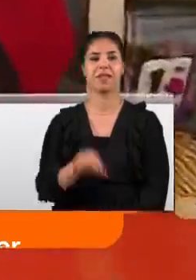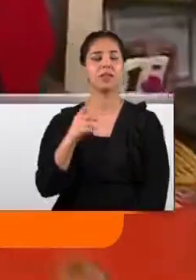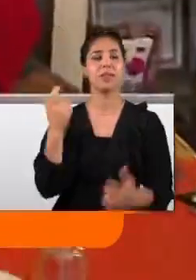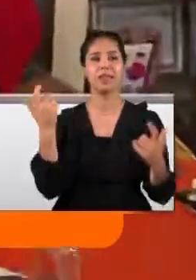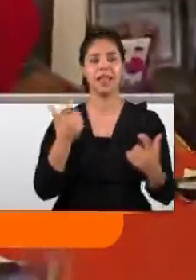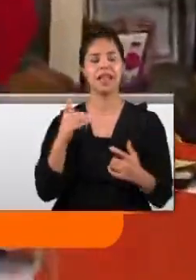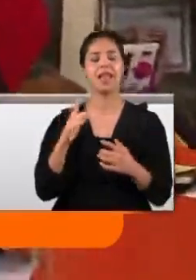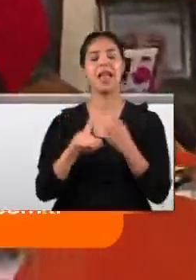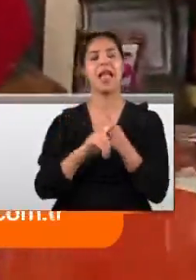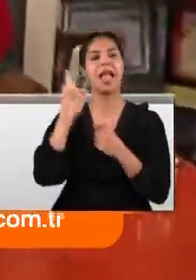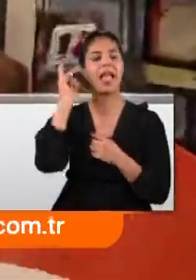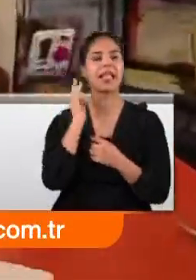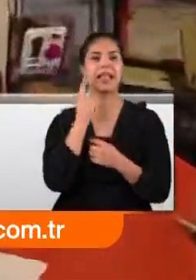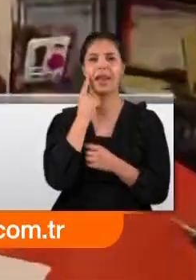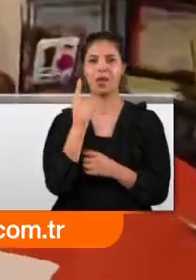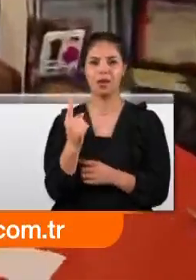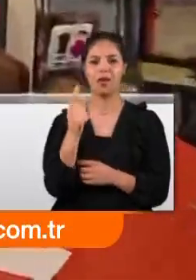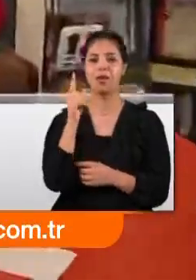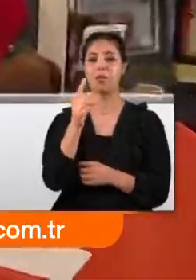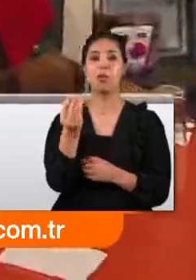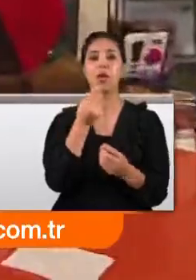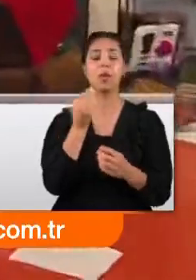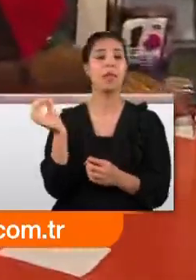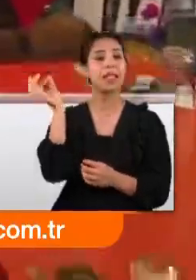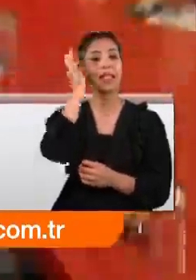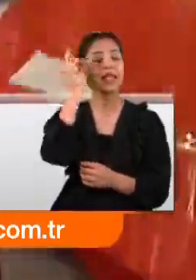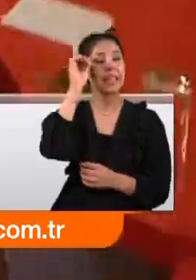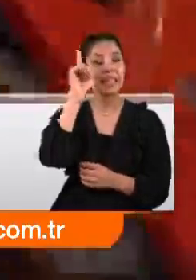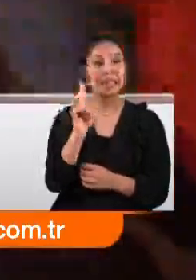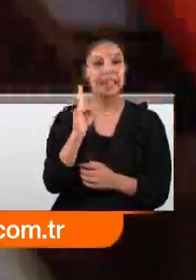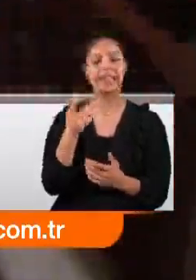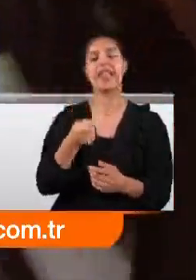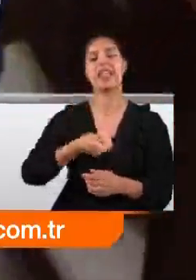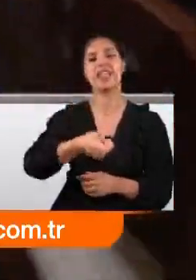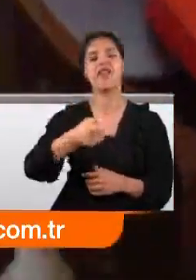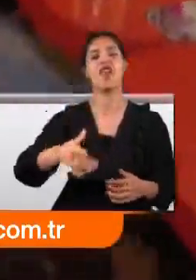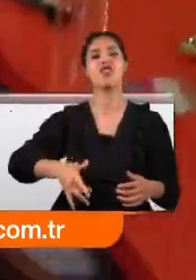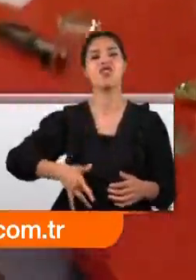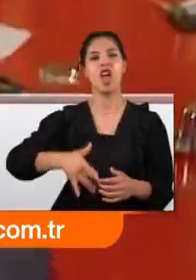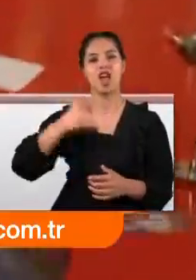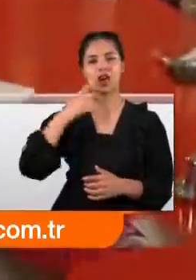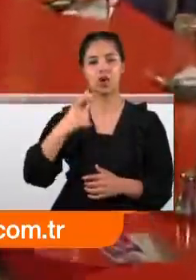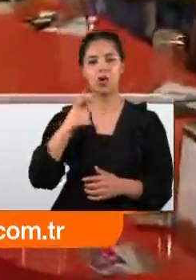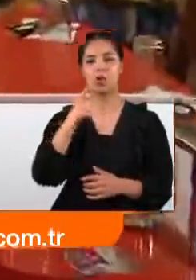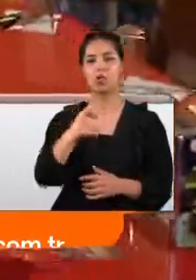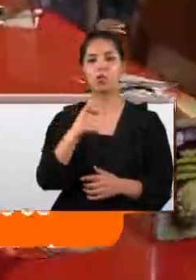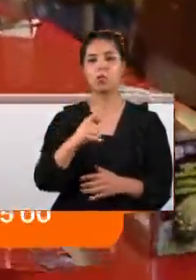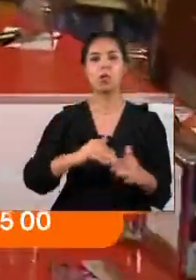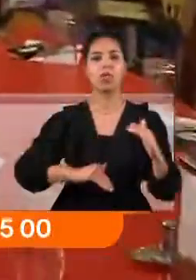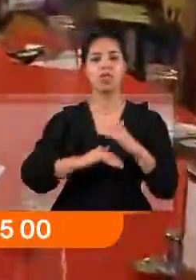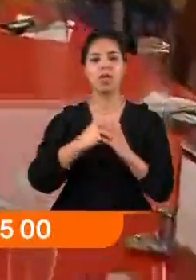miyiz? Edirne'deyiz. Edirne denilince yemek olarak akla elbette tava ciğeri gelir. İşte bu tava ciğerin tavan